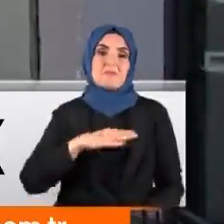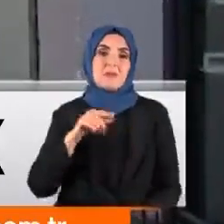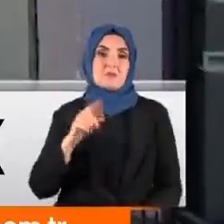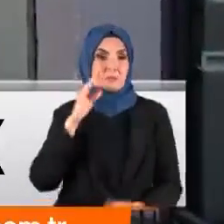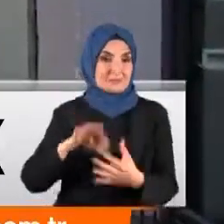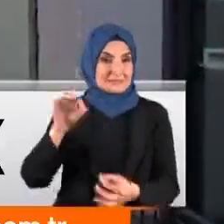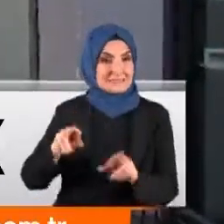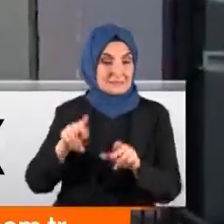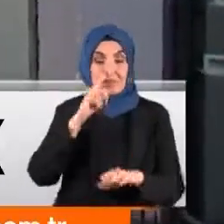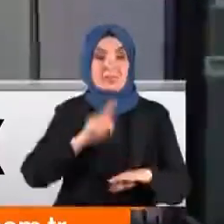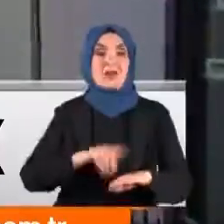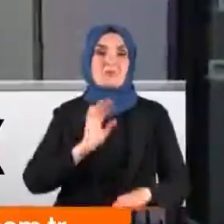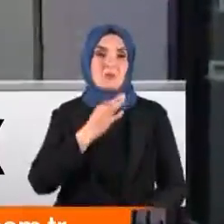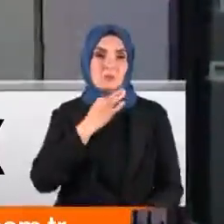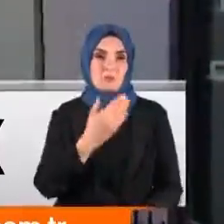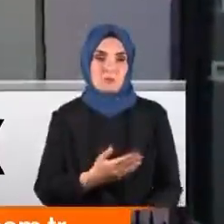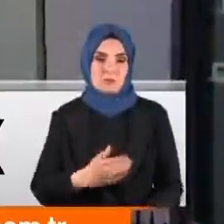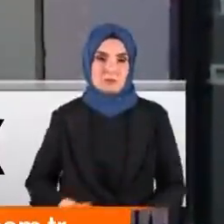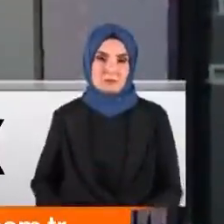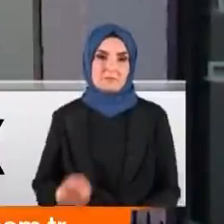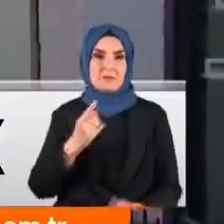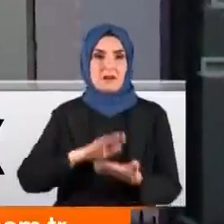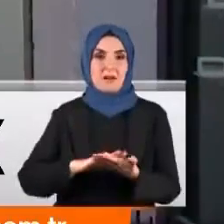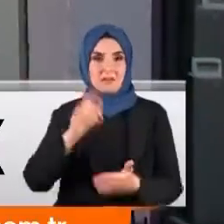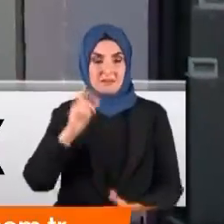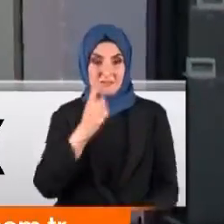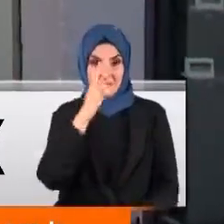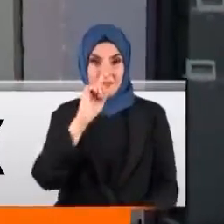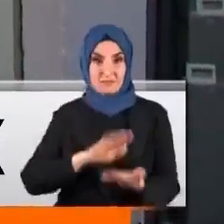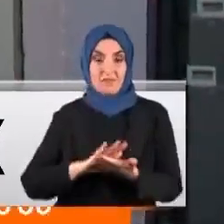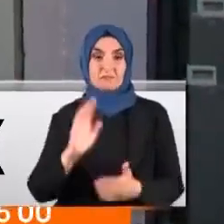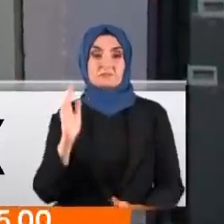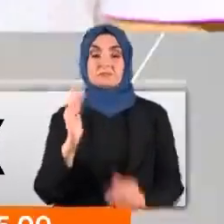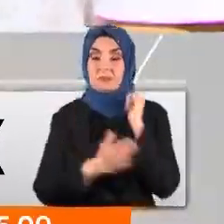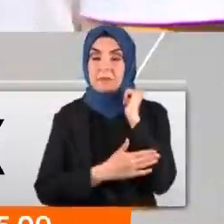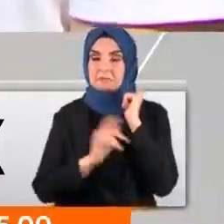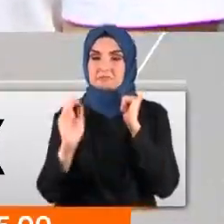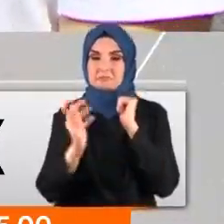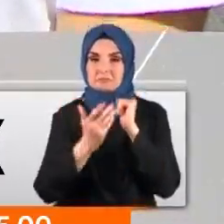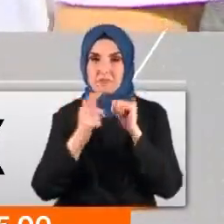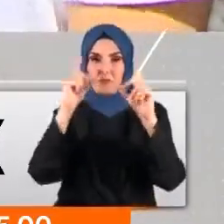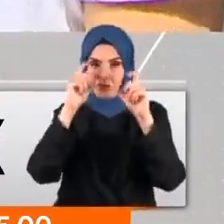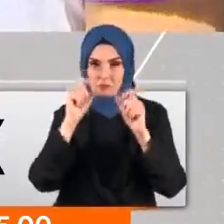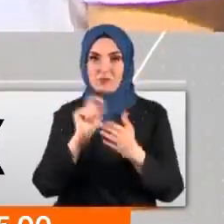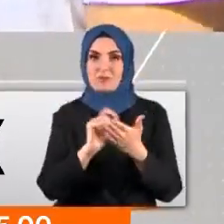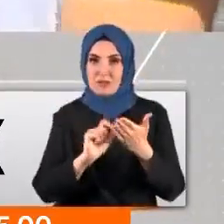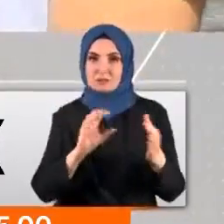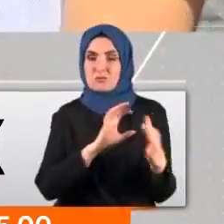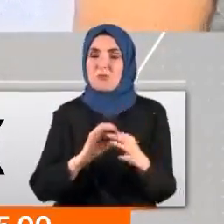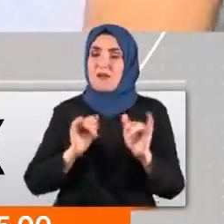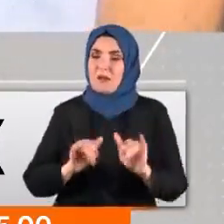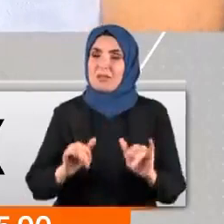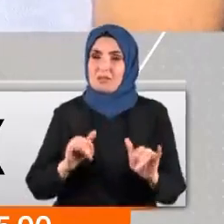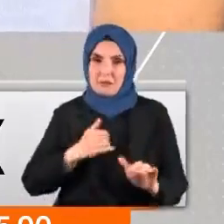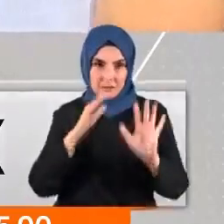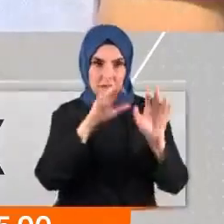bir 15 gündür arkadaş yardım topluyordu kendi başına. Fotoğraf, yazılar hep aynı mı? Hepsi aynı. Yakaladığım anda